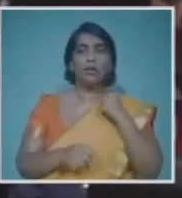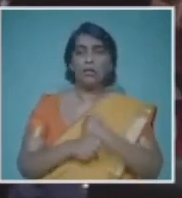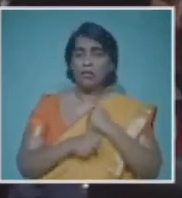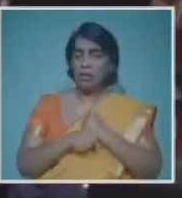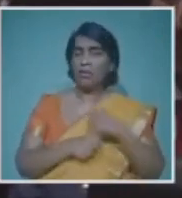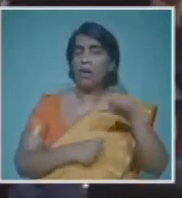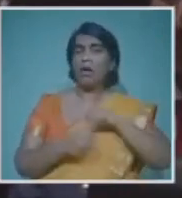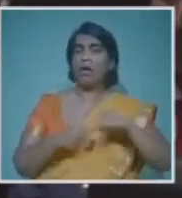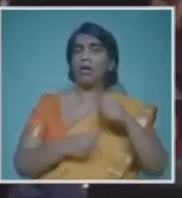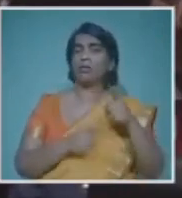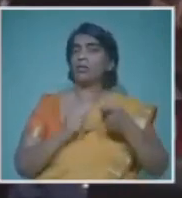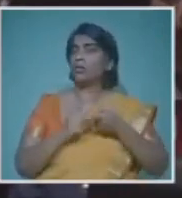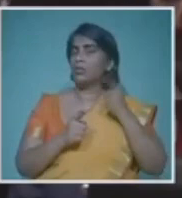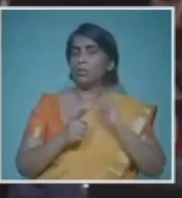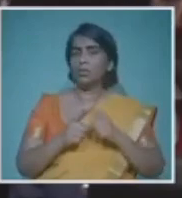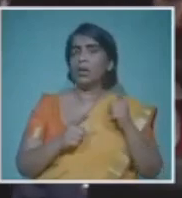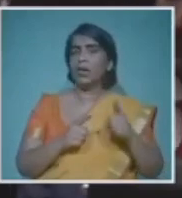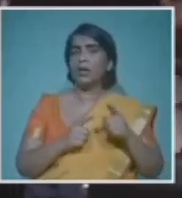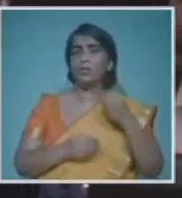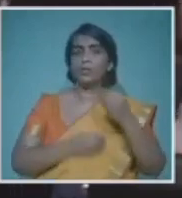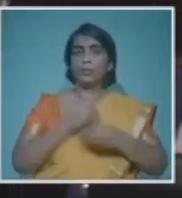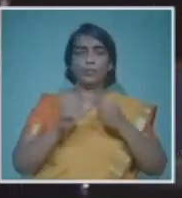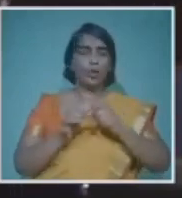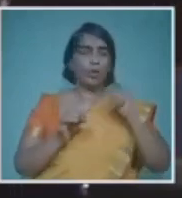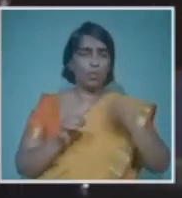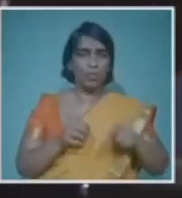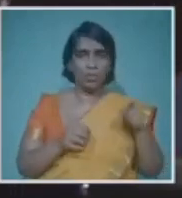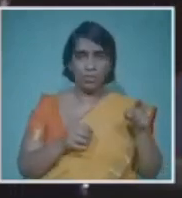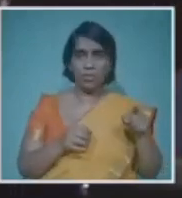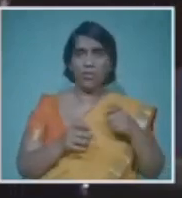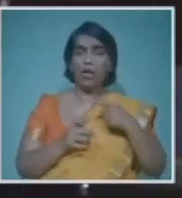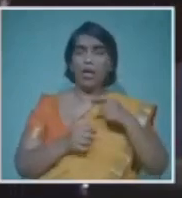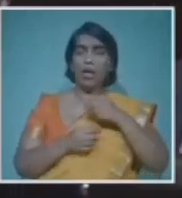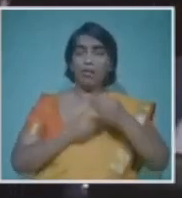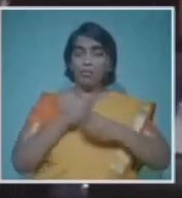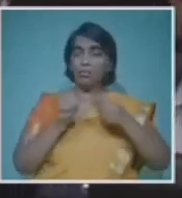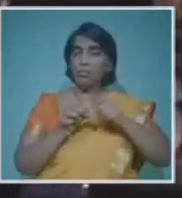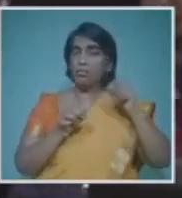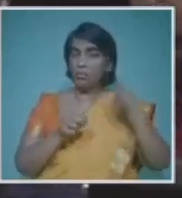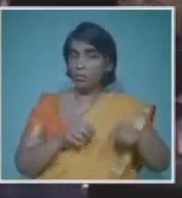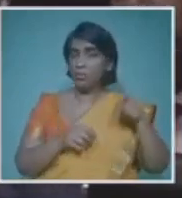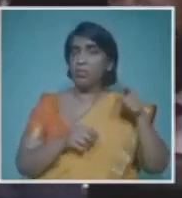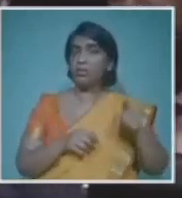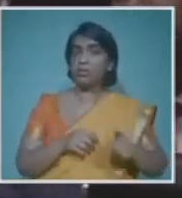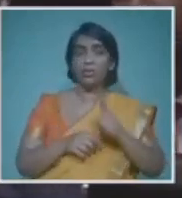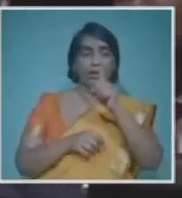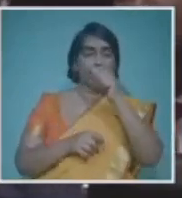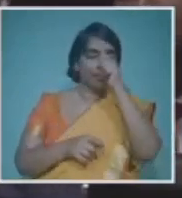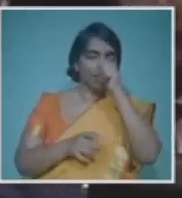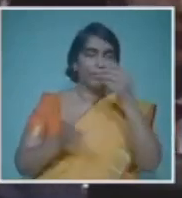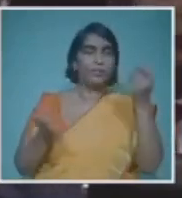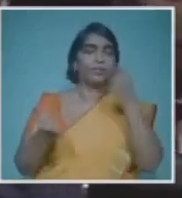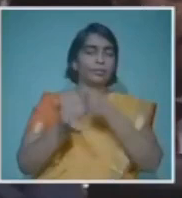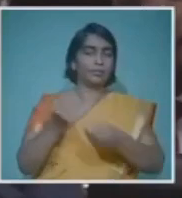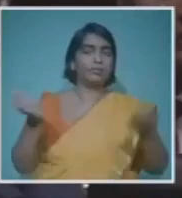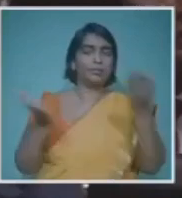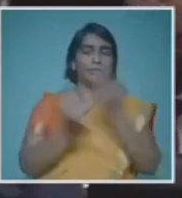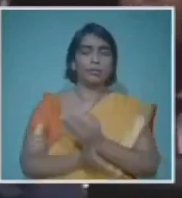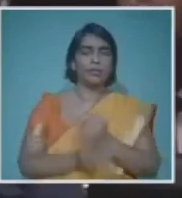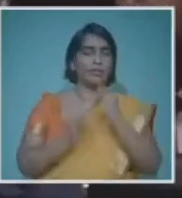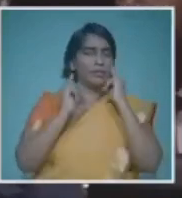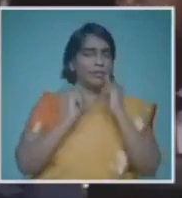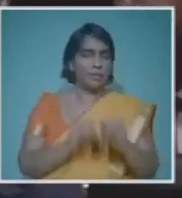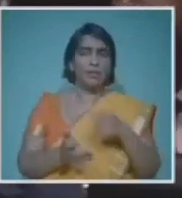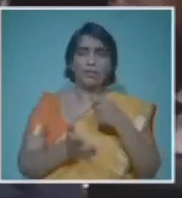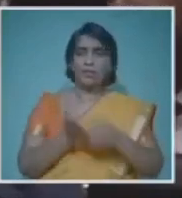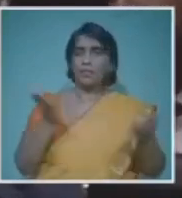ආයතන. උදාහරණයකට ගත්තොත් ආයෝජන මණ්ඩලය. ආයෝජන මණ්ඩලය ඇති කරගත් එක හොර ගිවිසුමක්, වංචනික